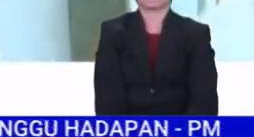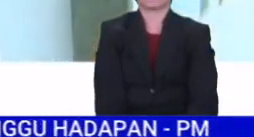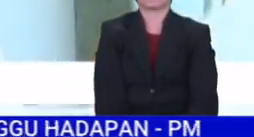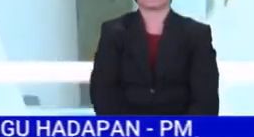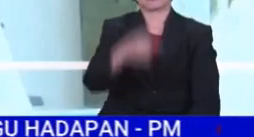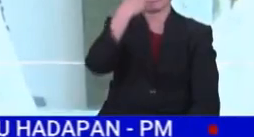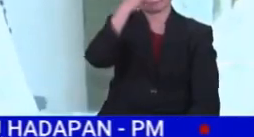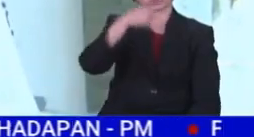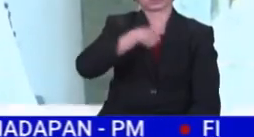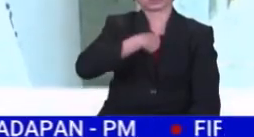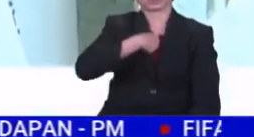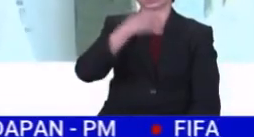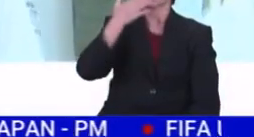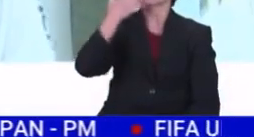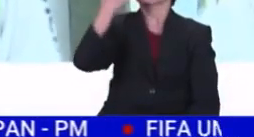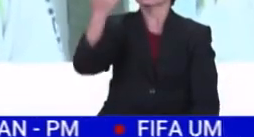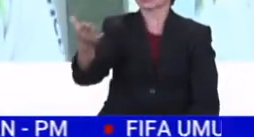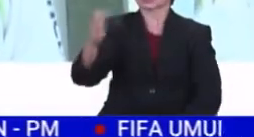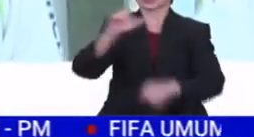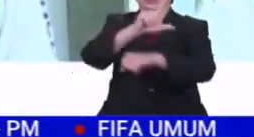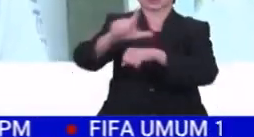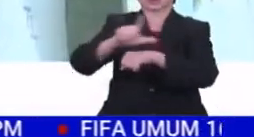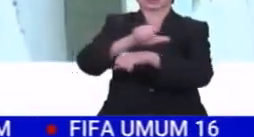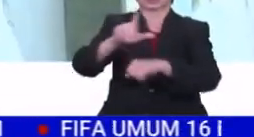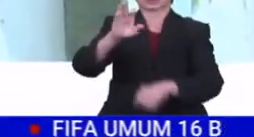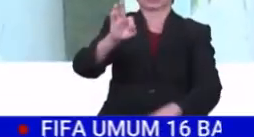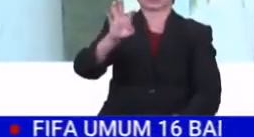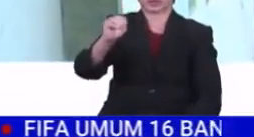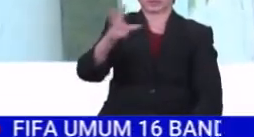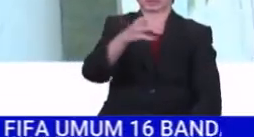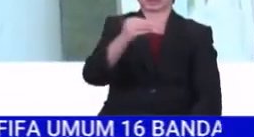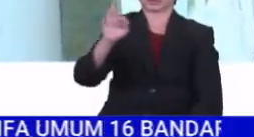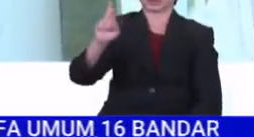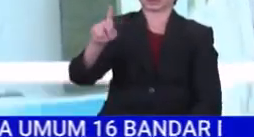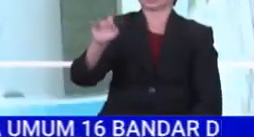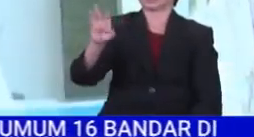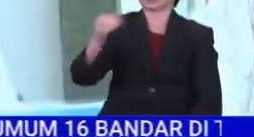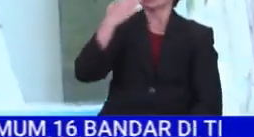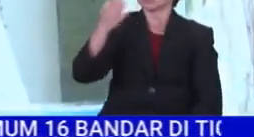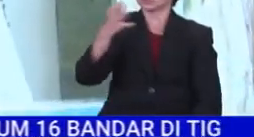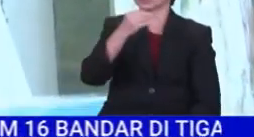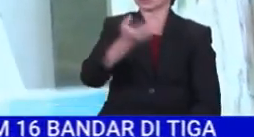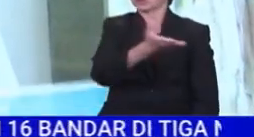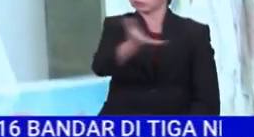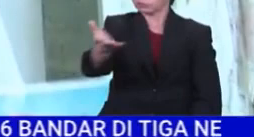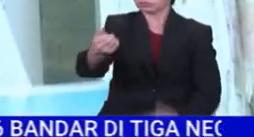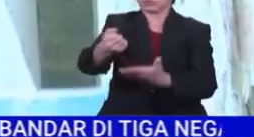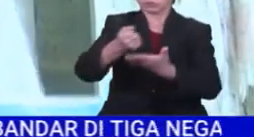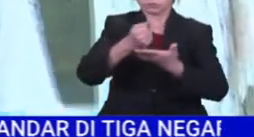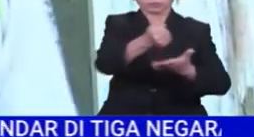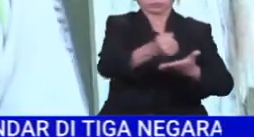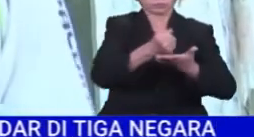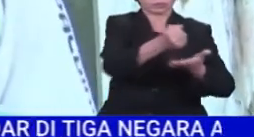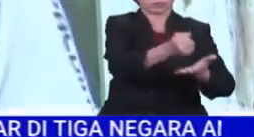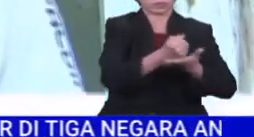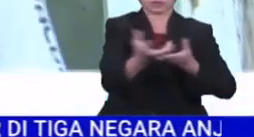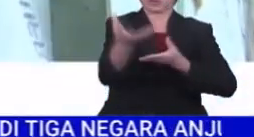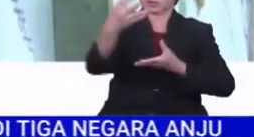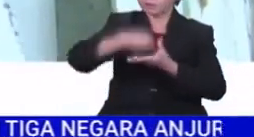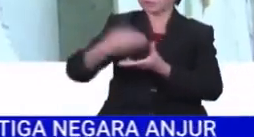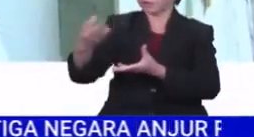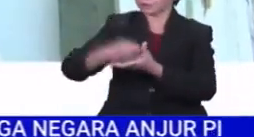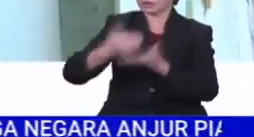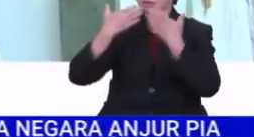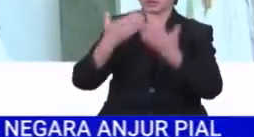di pantai saya terima kasih banyak kepada Labuan FM Nalar tim dan kepada semua yang membantu lah semua yang terlibat dalam semua Inilah